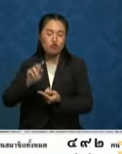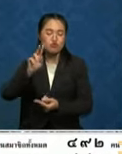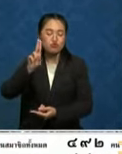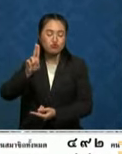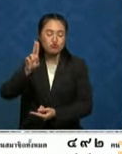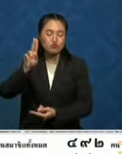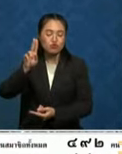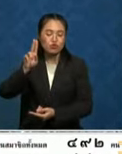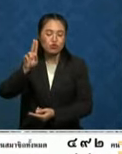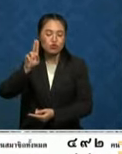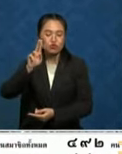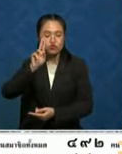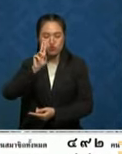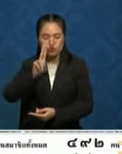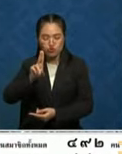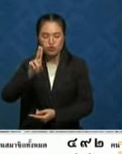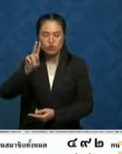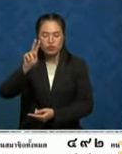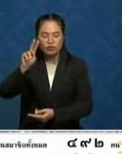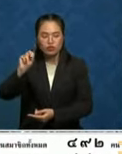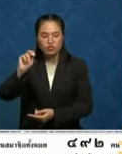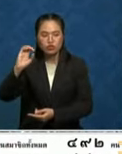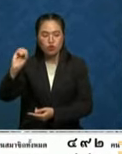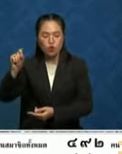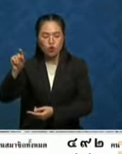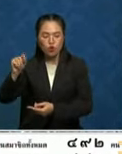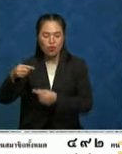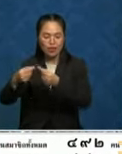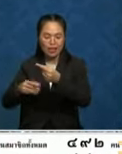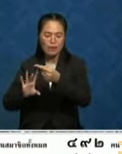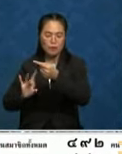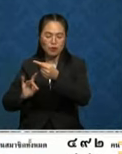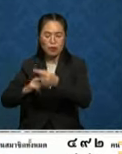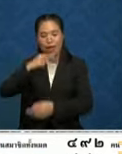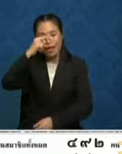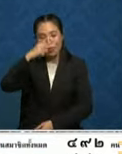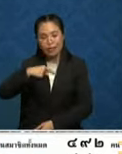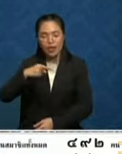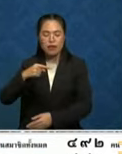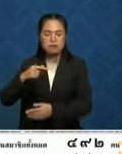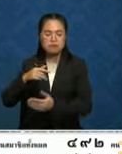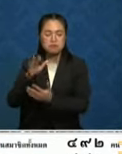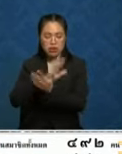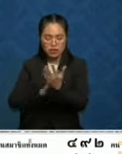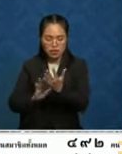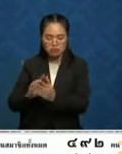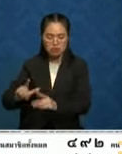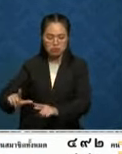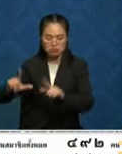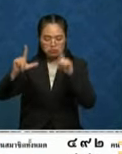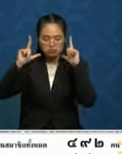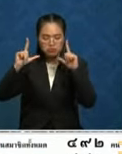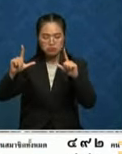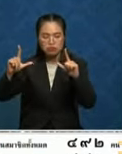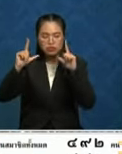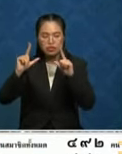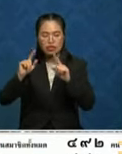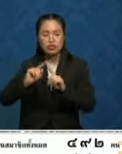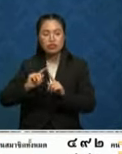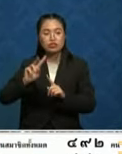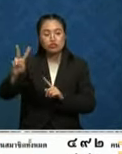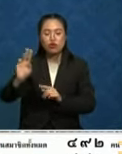ยูเนสโกนะคะเป็นอันดับที่ 8ของประเทศไทยนะคะเป็นแห่งที่ 2ของ